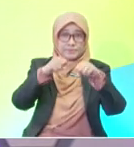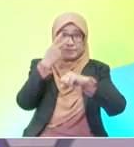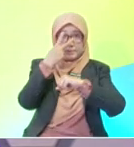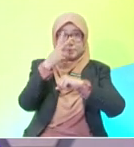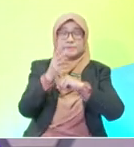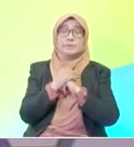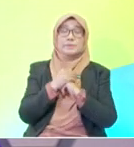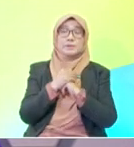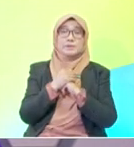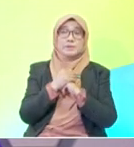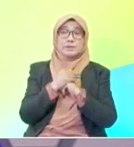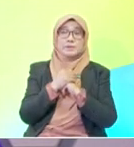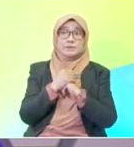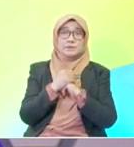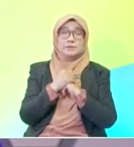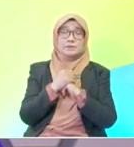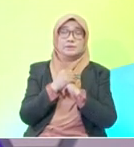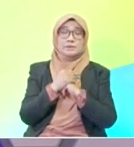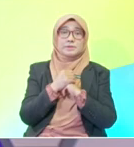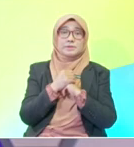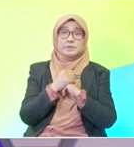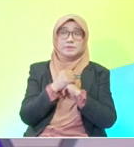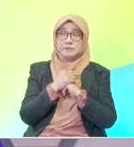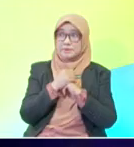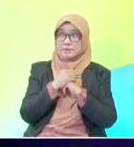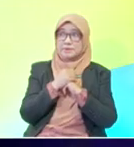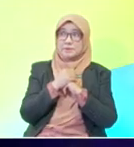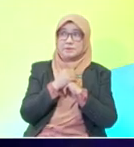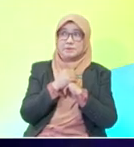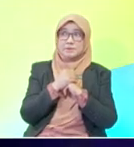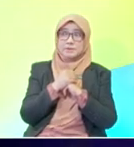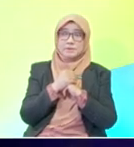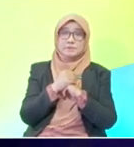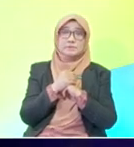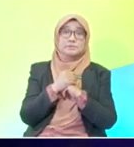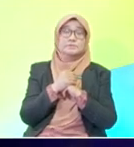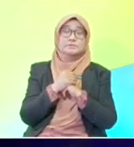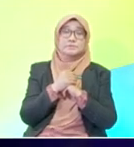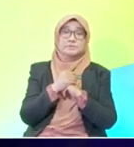okey. Dah silap. Okey, baik, Cikgu. Okey, kemudian di hujung ni kita akan buat lengkung.